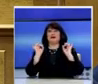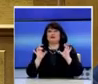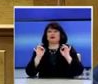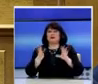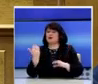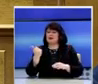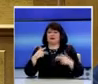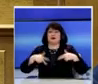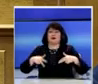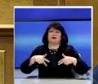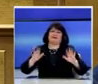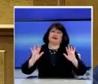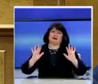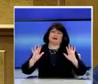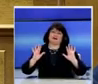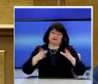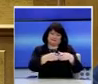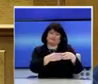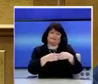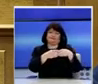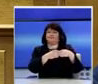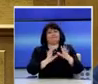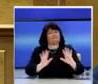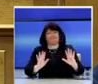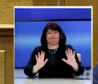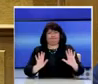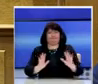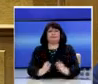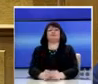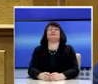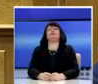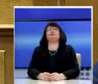αυτά δεν διαθέτει το επιτελικό σας κράτος.